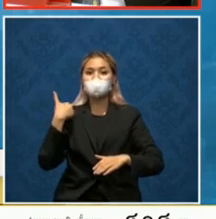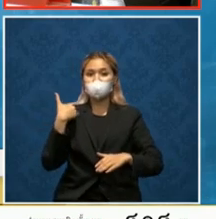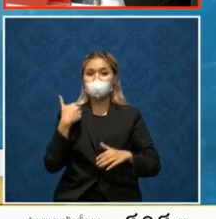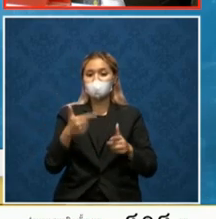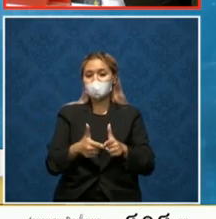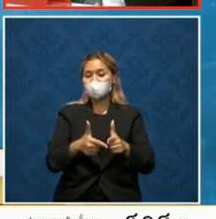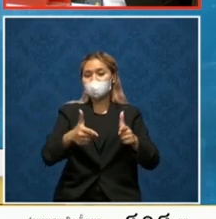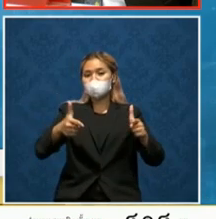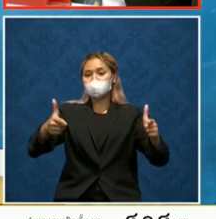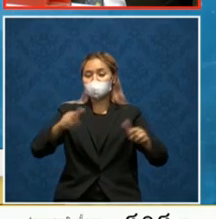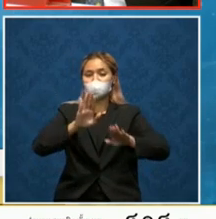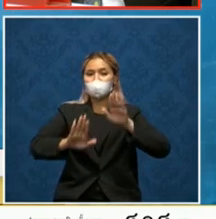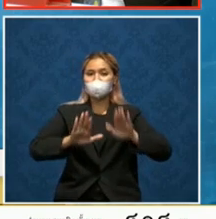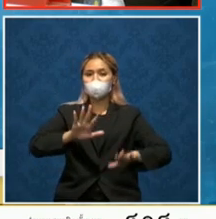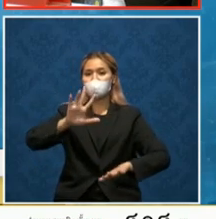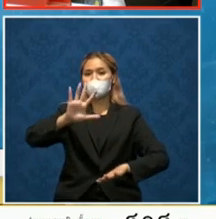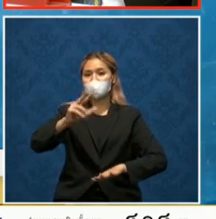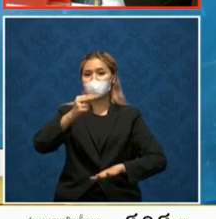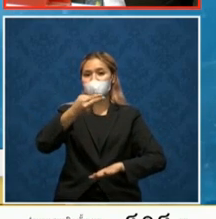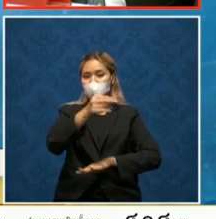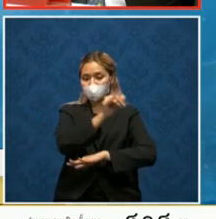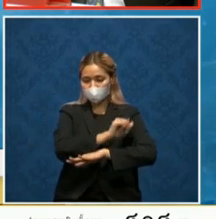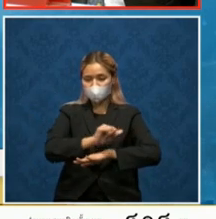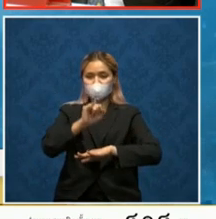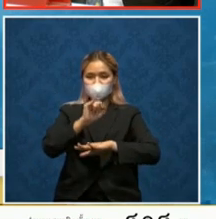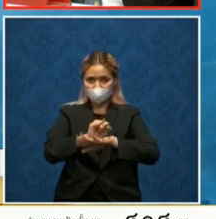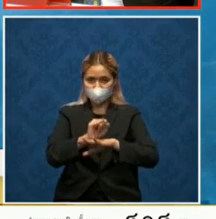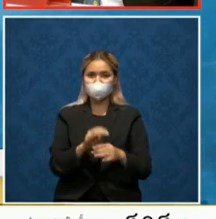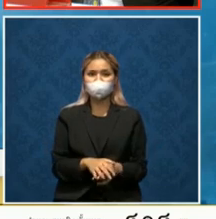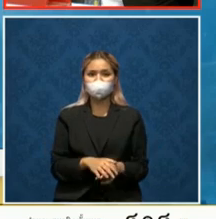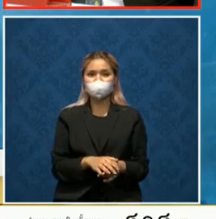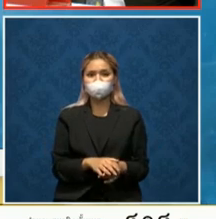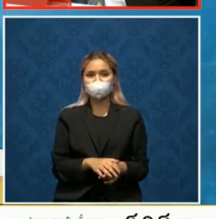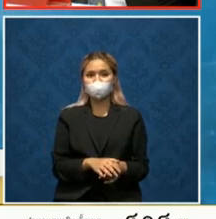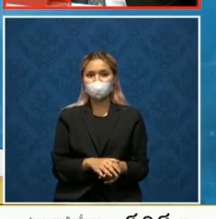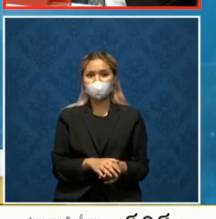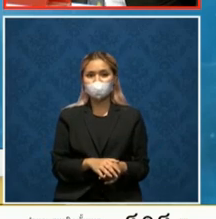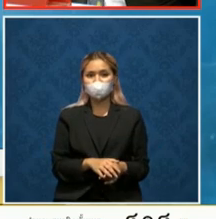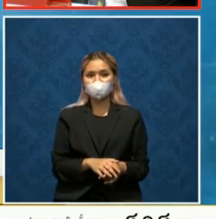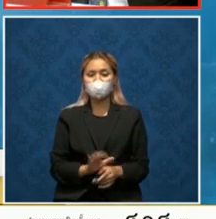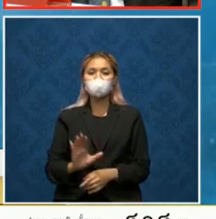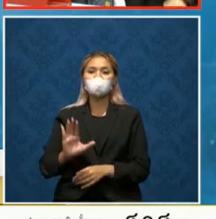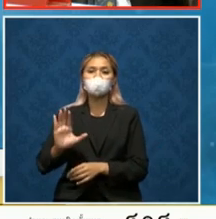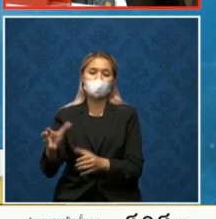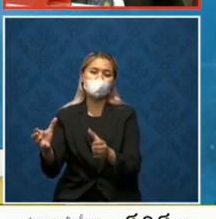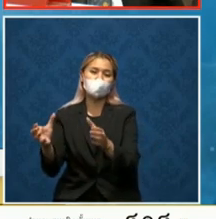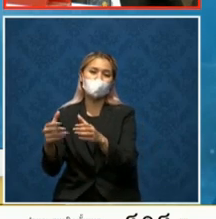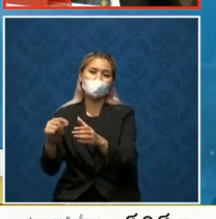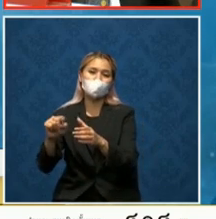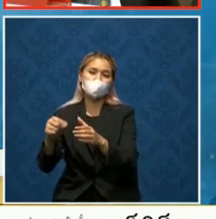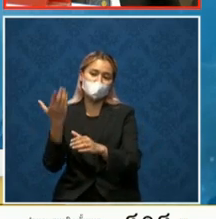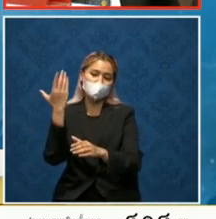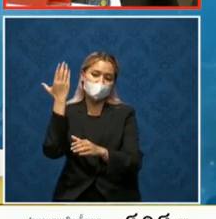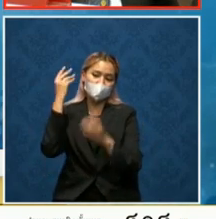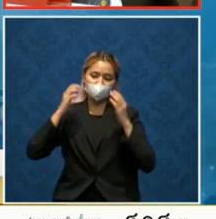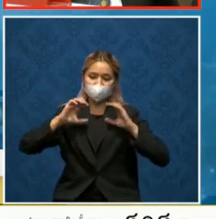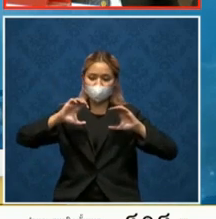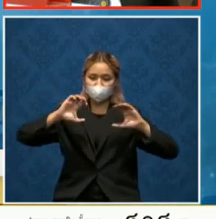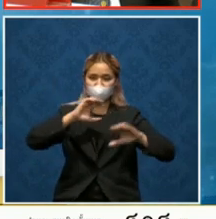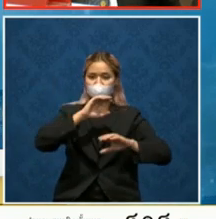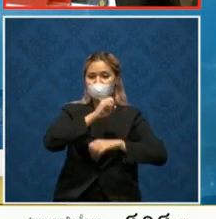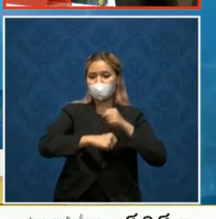ตั้งแต่ถนนเอเชียจนไปถึงเขตชายแดนพม่าเป็นของนายทุนที่รัฐบาลในยุคปีพ.ศ